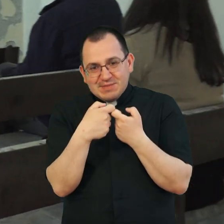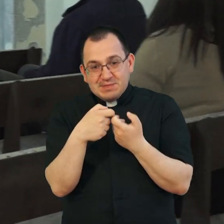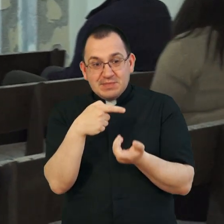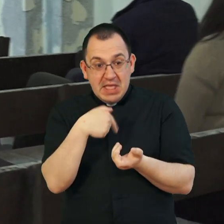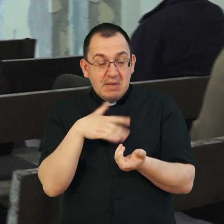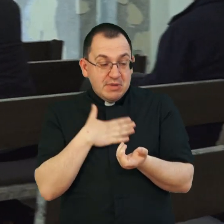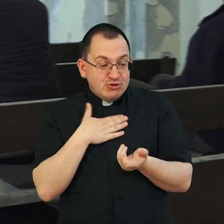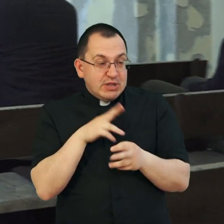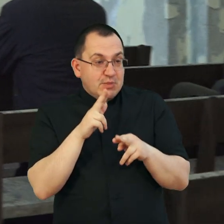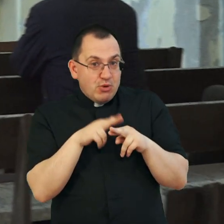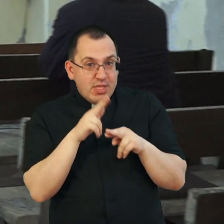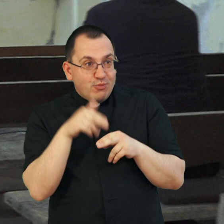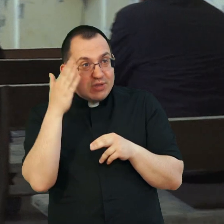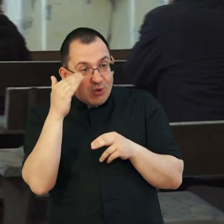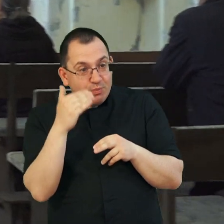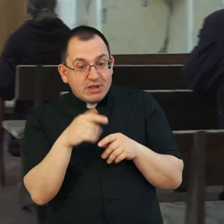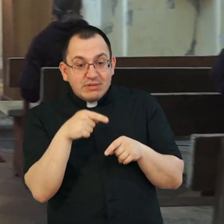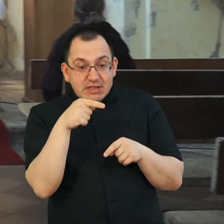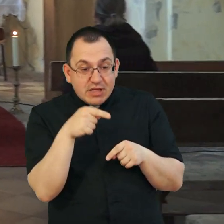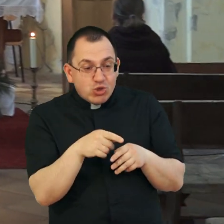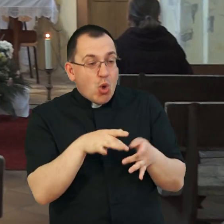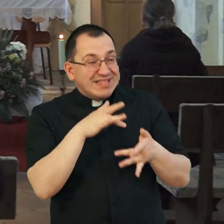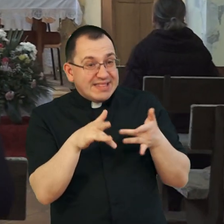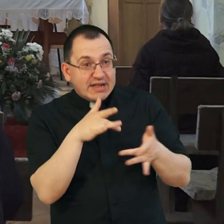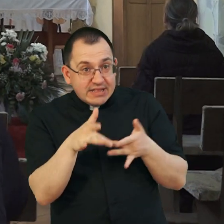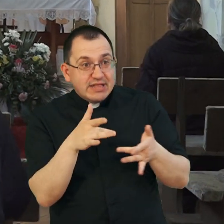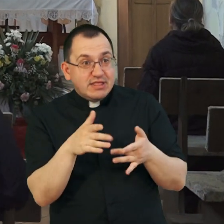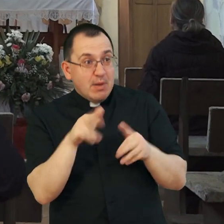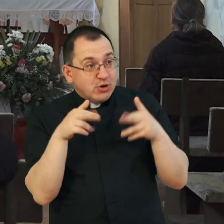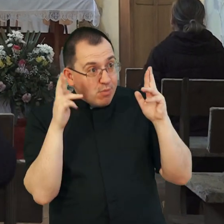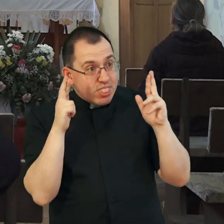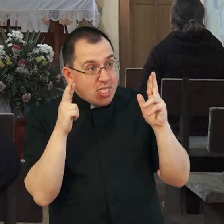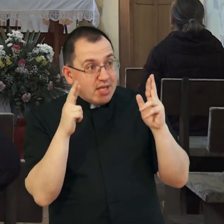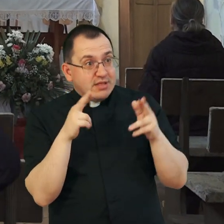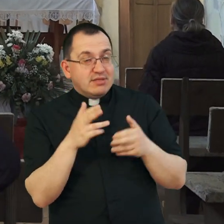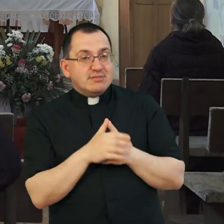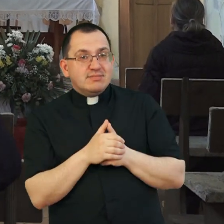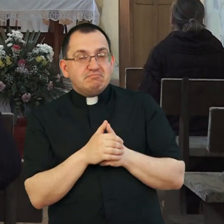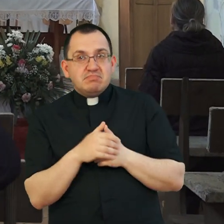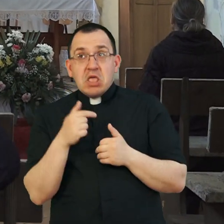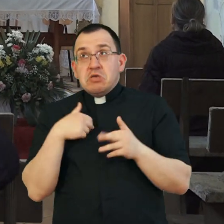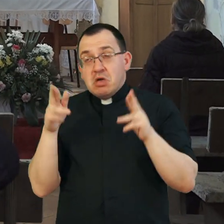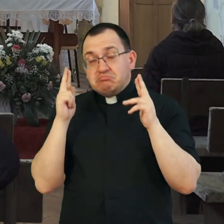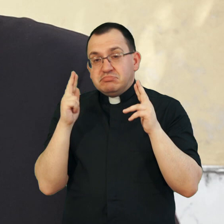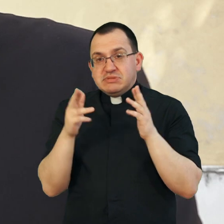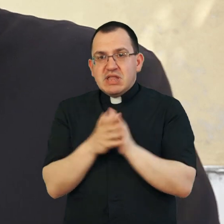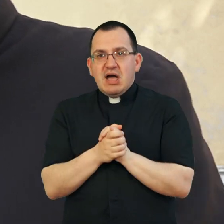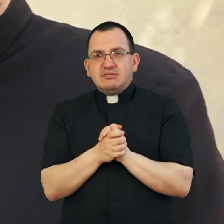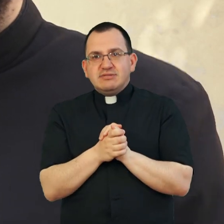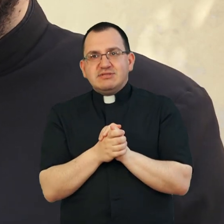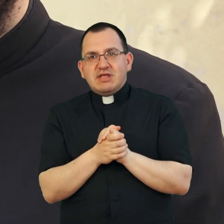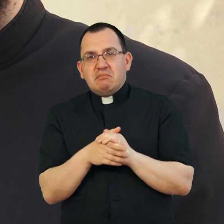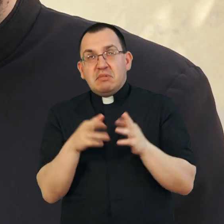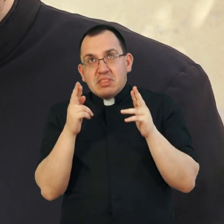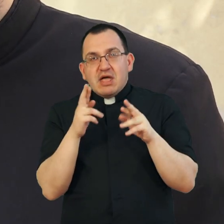ovo jerihonsko bdjenje u Koprivnici postane tradicija. Možemo li se tome nadati i to očekivati? Pa ja se nadam. Nadamo se da će